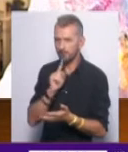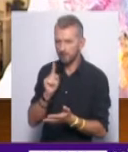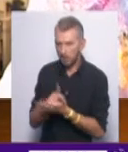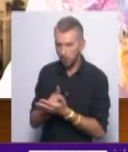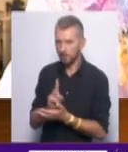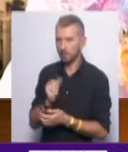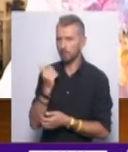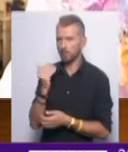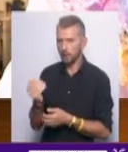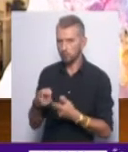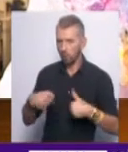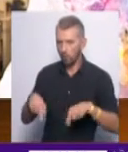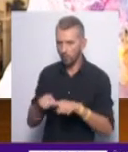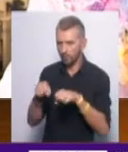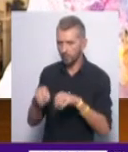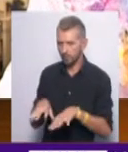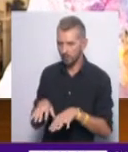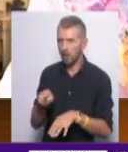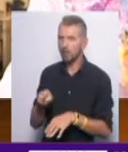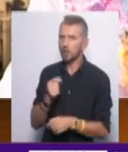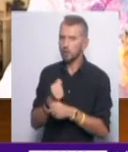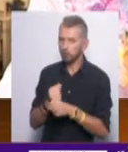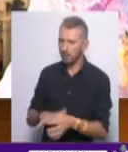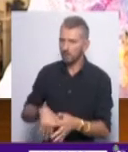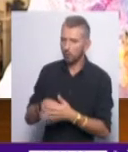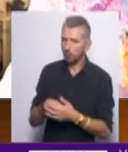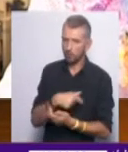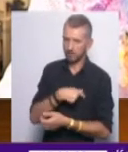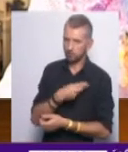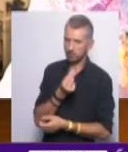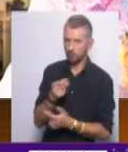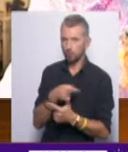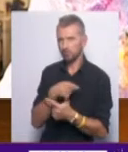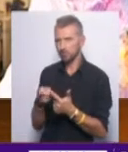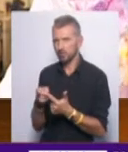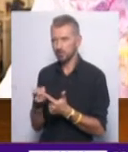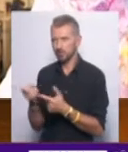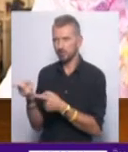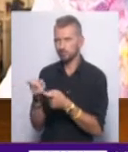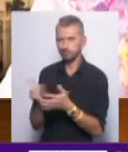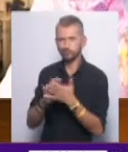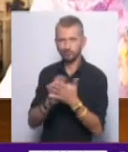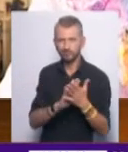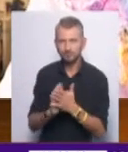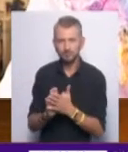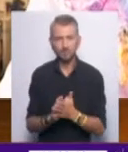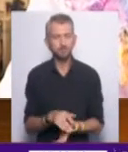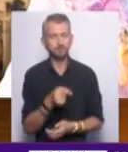на вашому окрузі вдоладнати. Ви зробили це за рахунок депутатського фонду, чи просто підключили якісь ваші зв'язки? Розкажіть. Значить, дивіться,